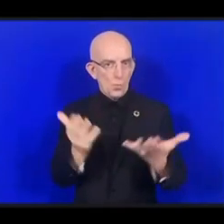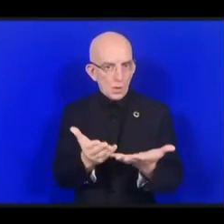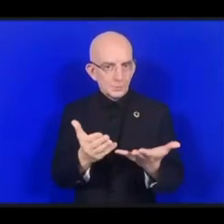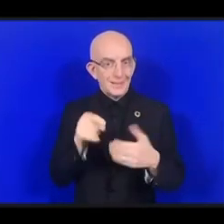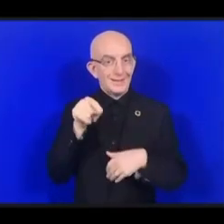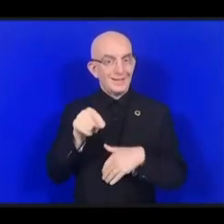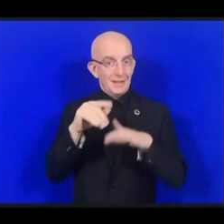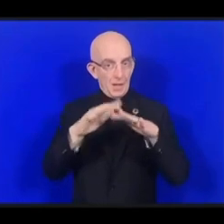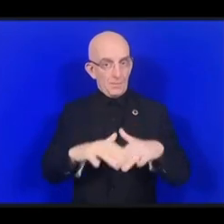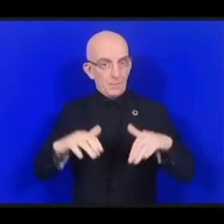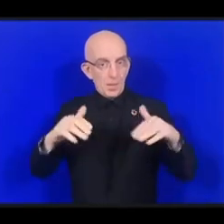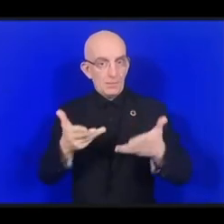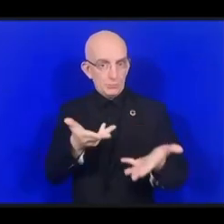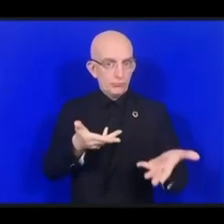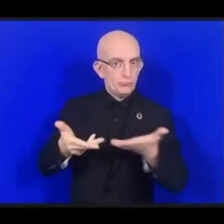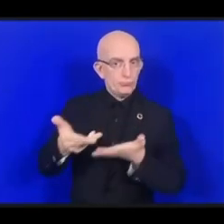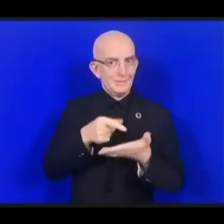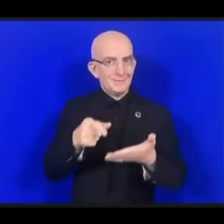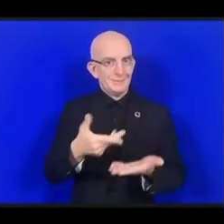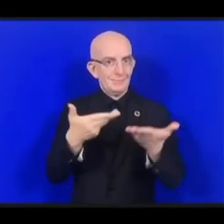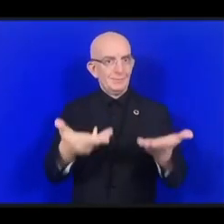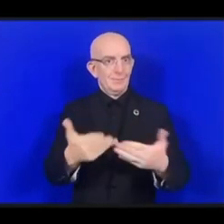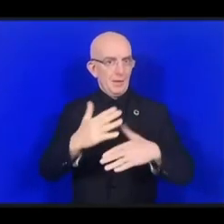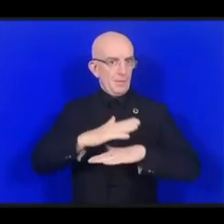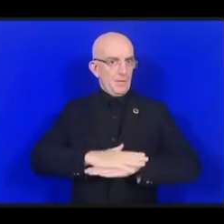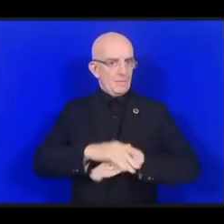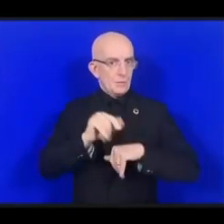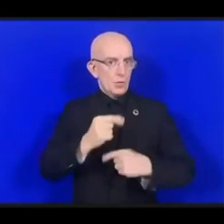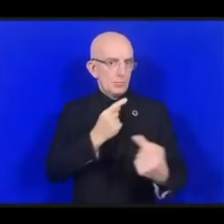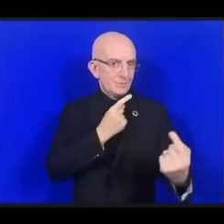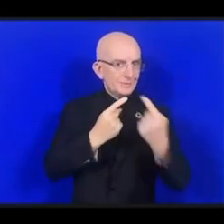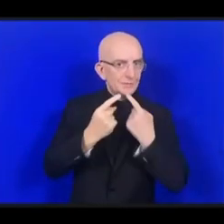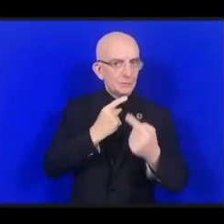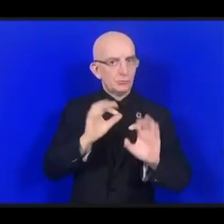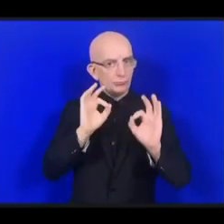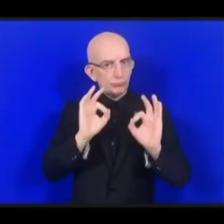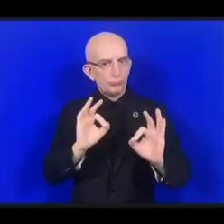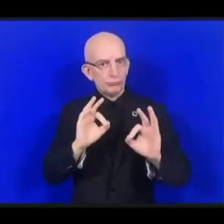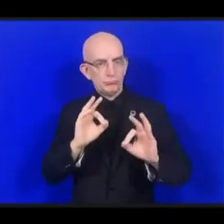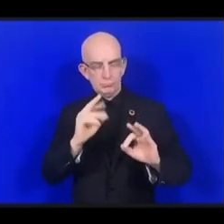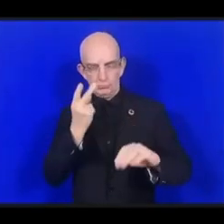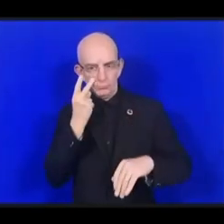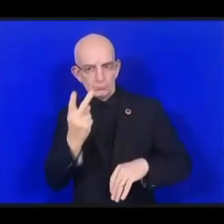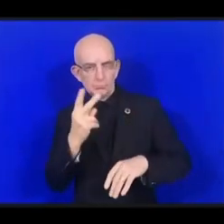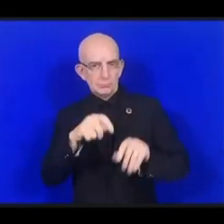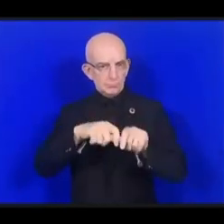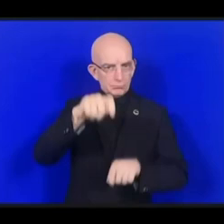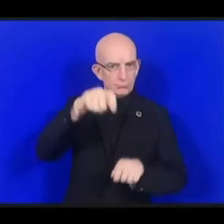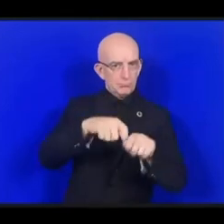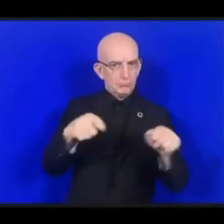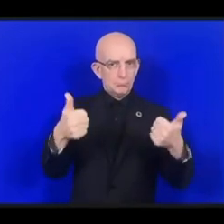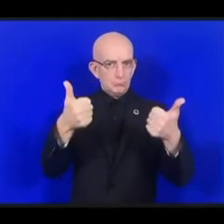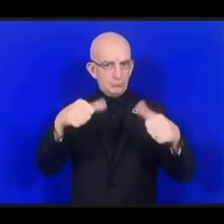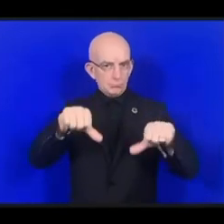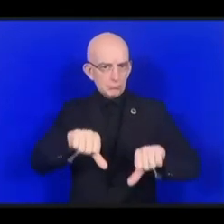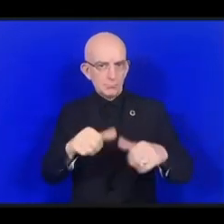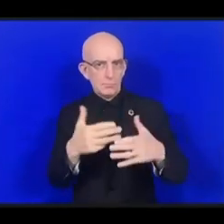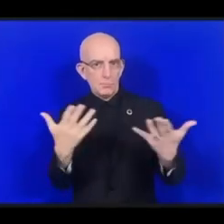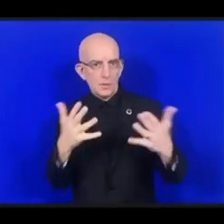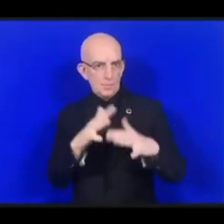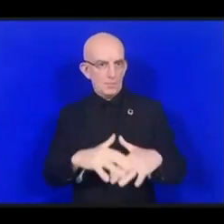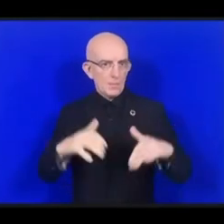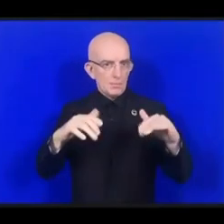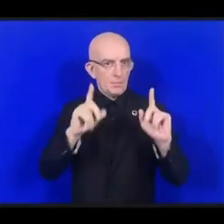議論もできました私たちとのズムインターネットに関しましてですでこのようなディスカッションの中